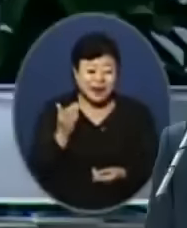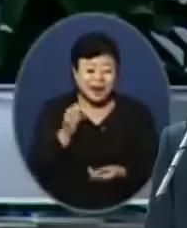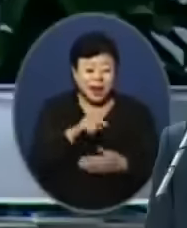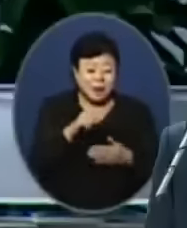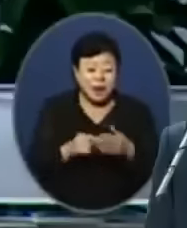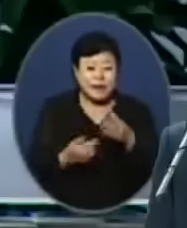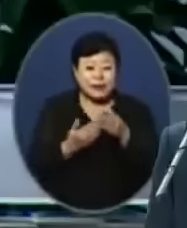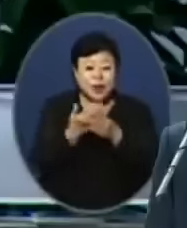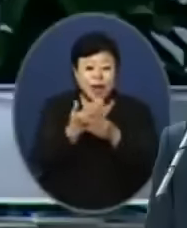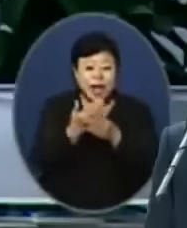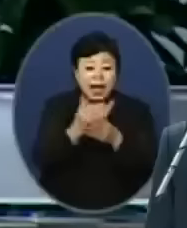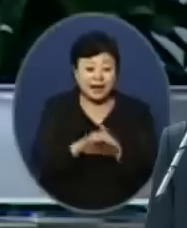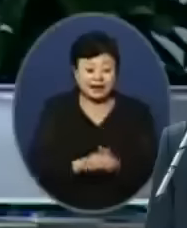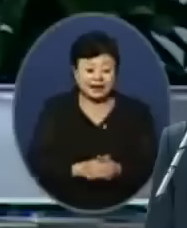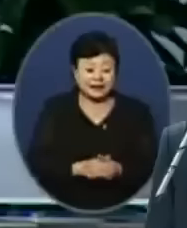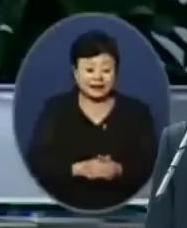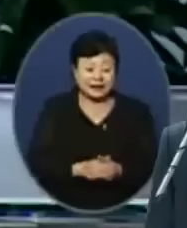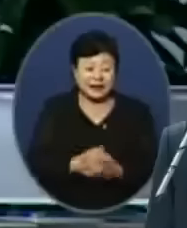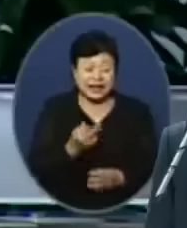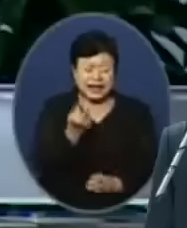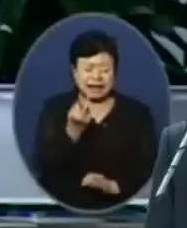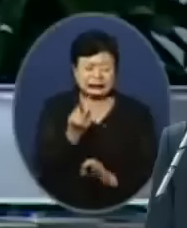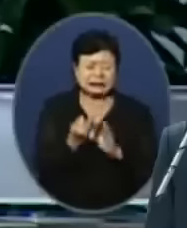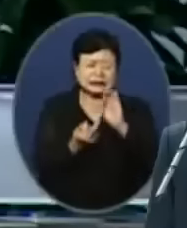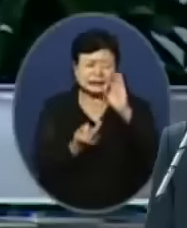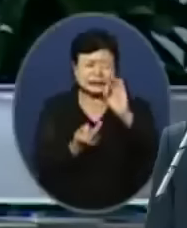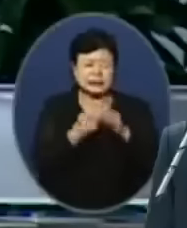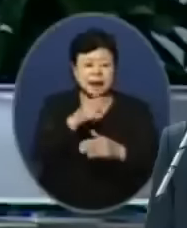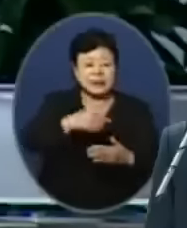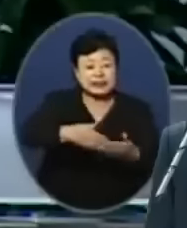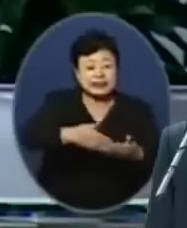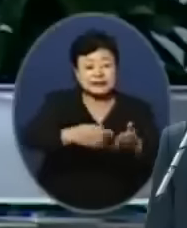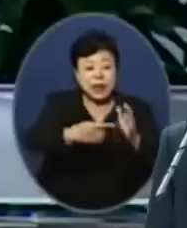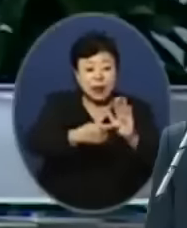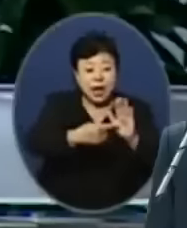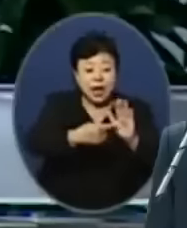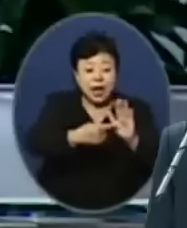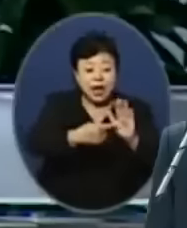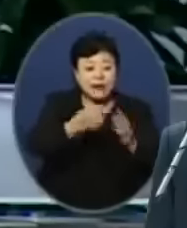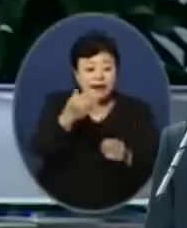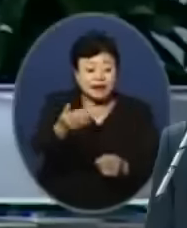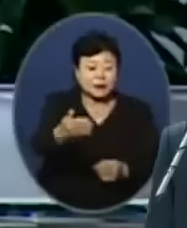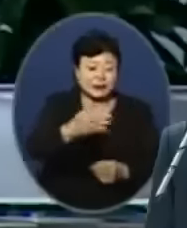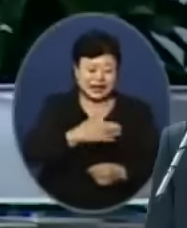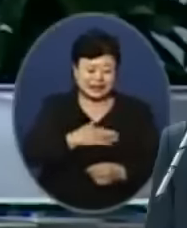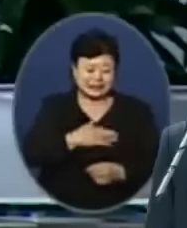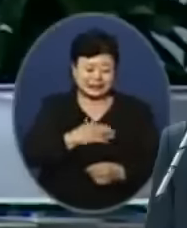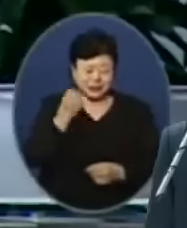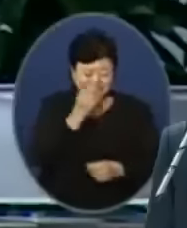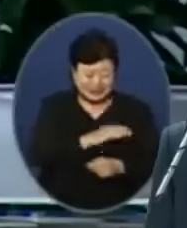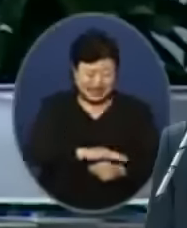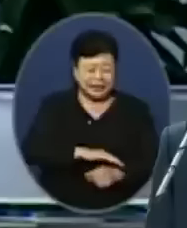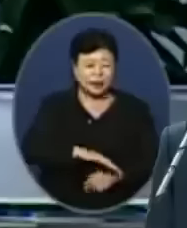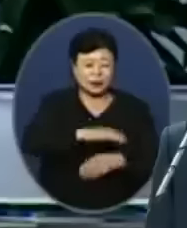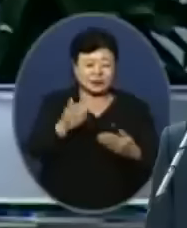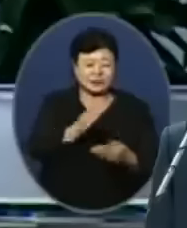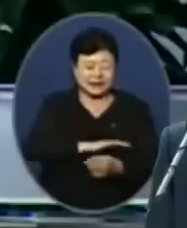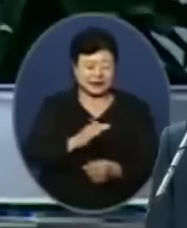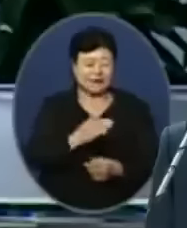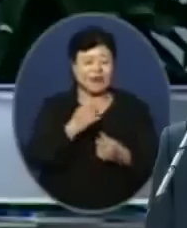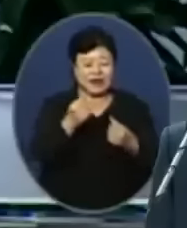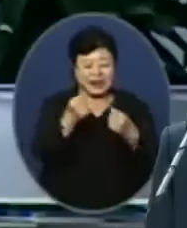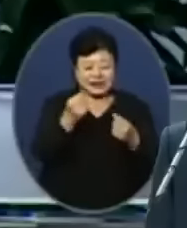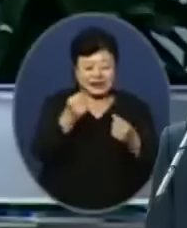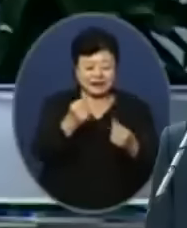마음에 떠오르는 것입니다. 해가 떠오르듯이 마음에 그림이 떠오릅니다. 그러면 여러분이 나는 영혼이 잘되고 범사에